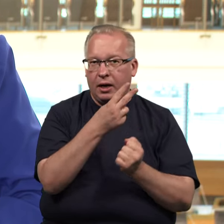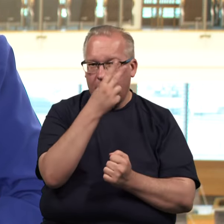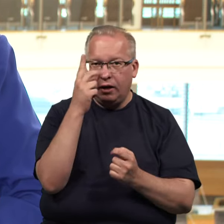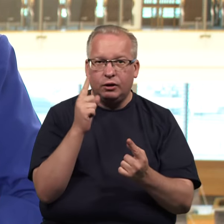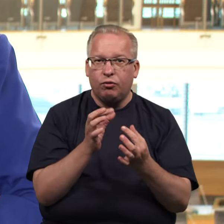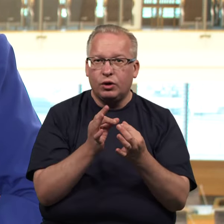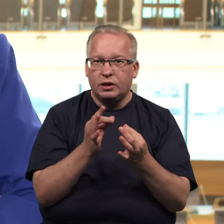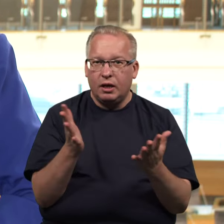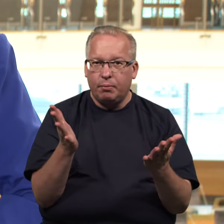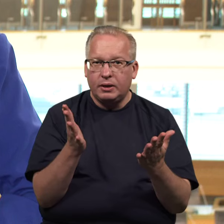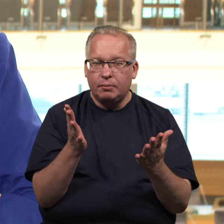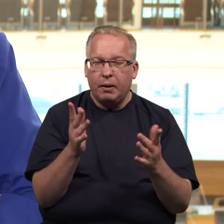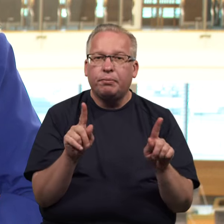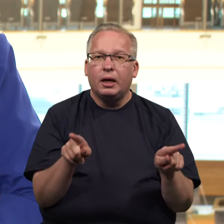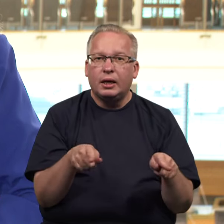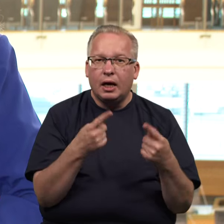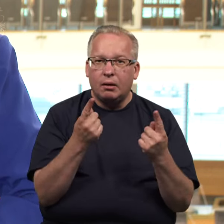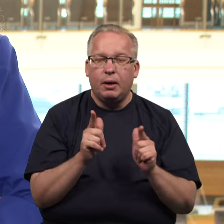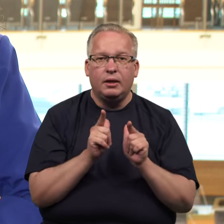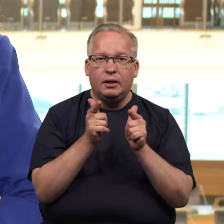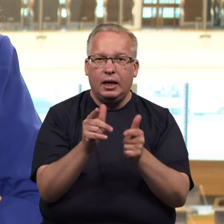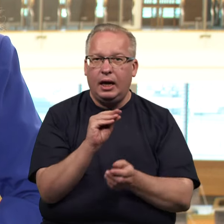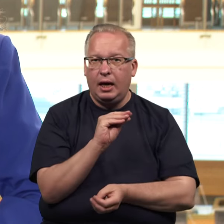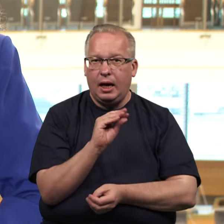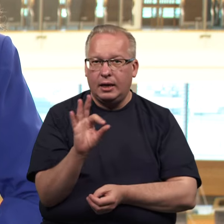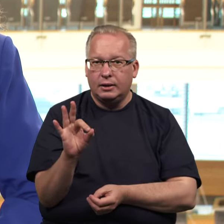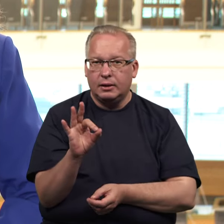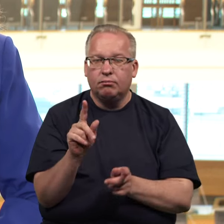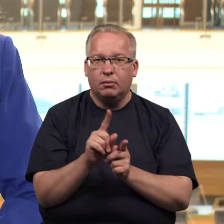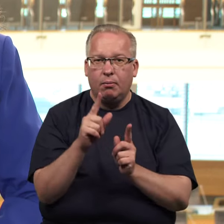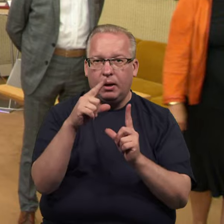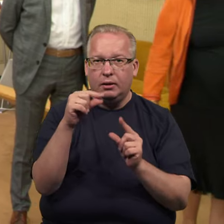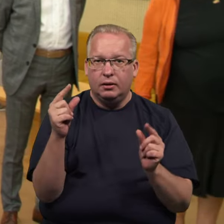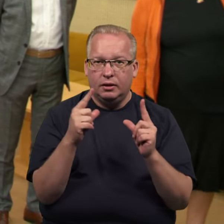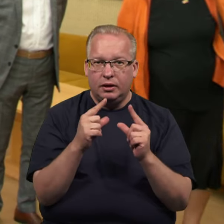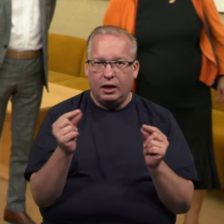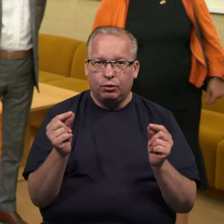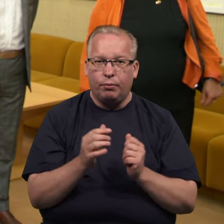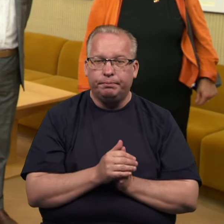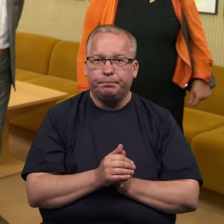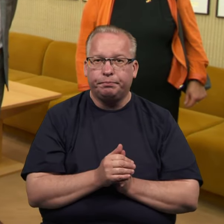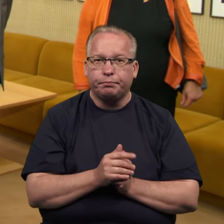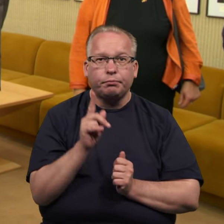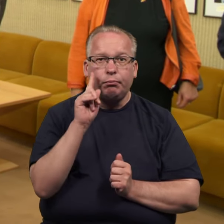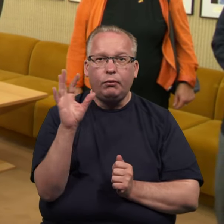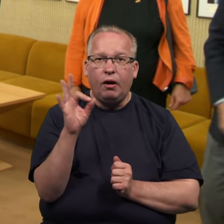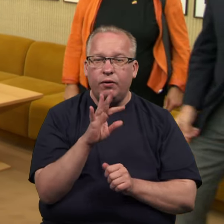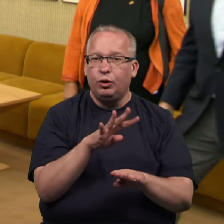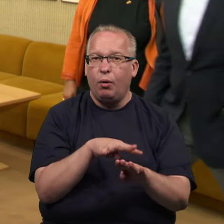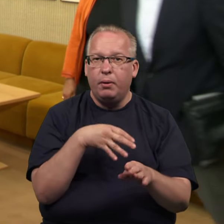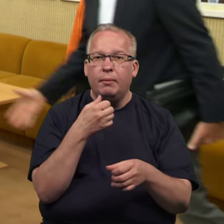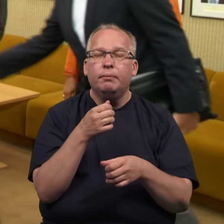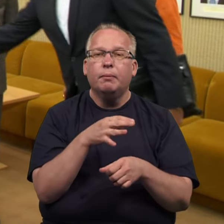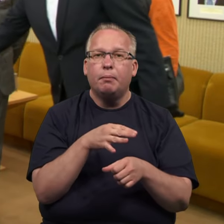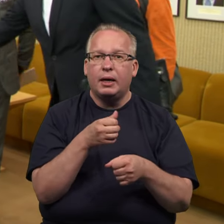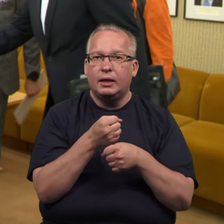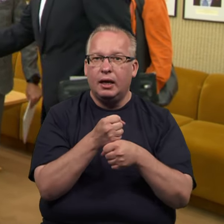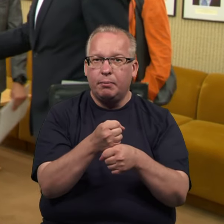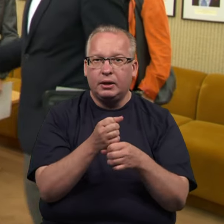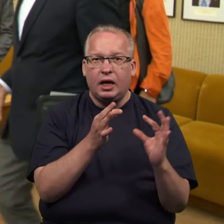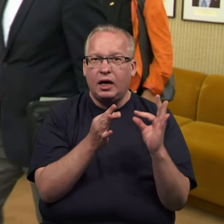nepriklausomybės įtvirtinimą, narystę Europos Sąjungoje ir NATO. Vokietijos Bundestago parlamentinės ryšių